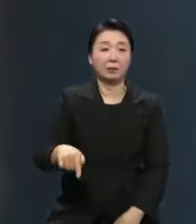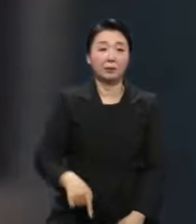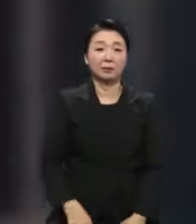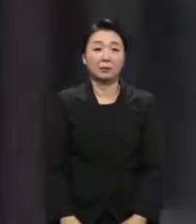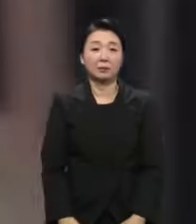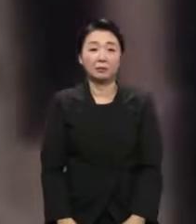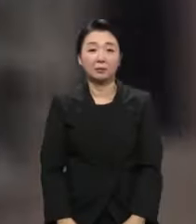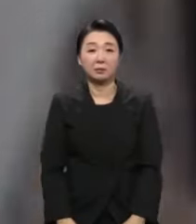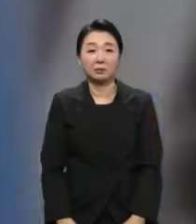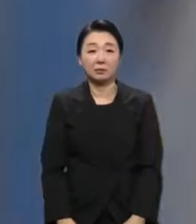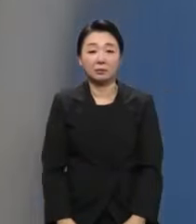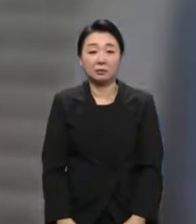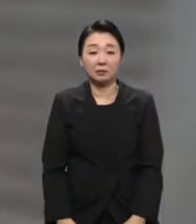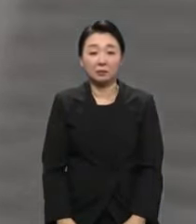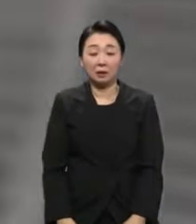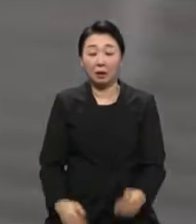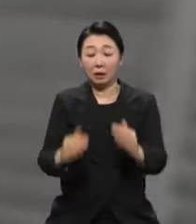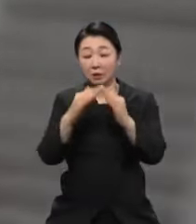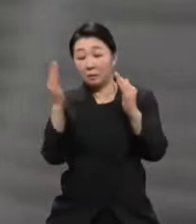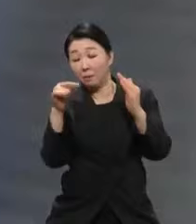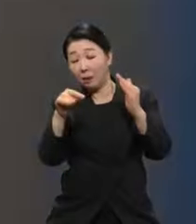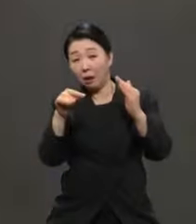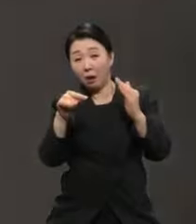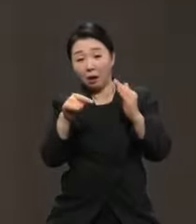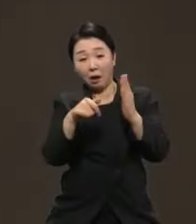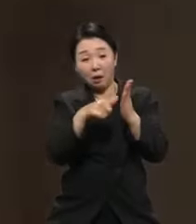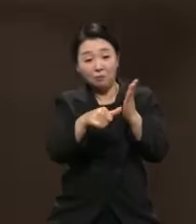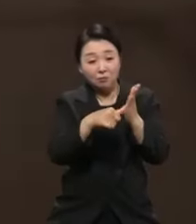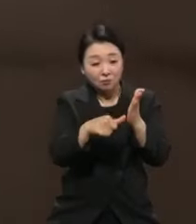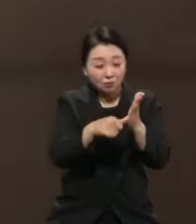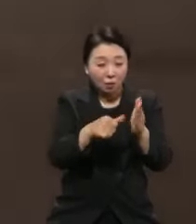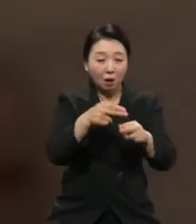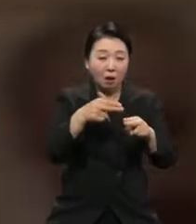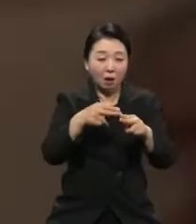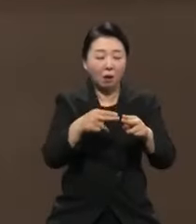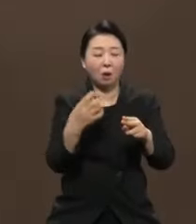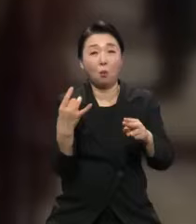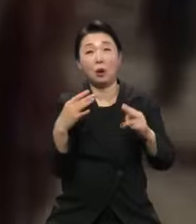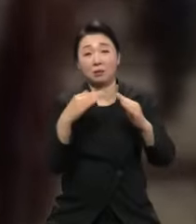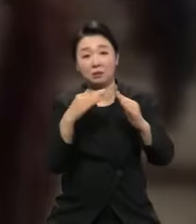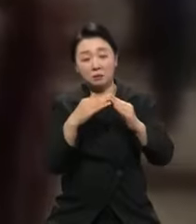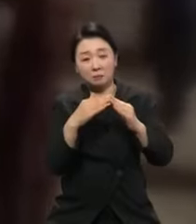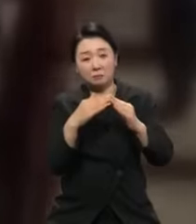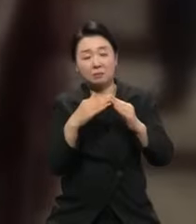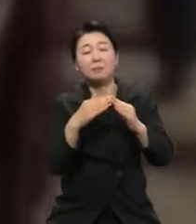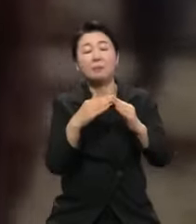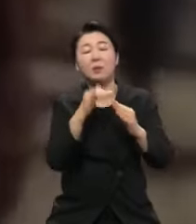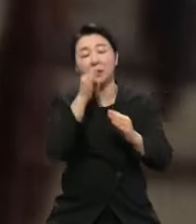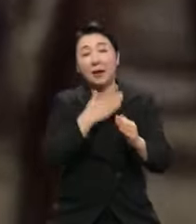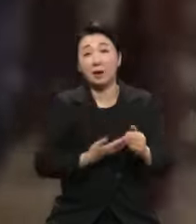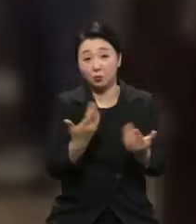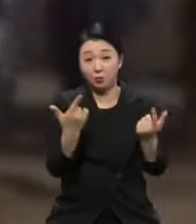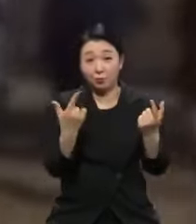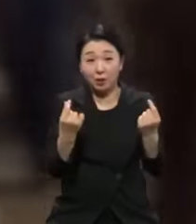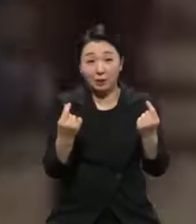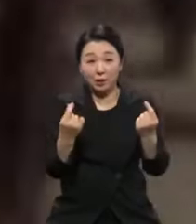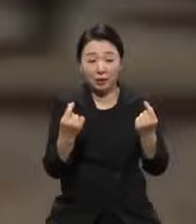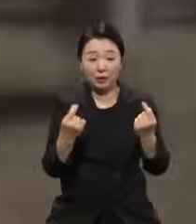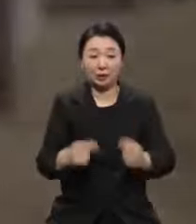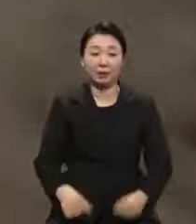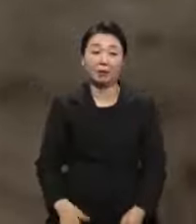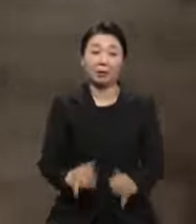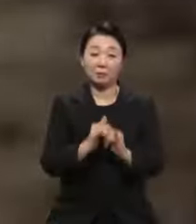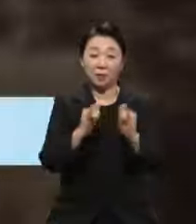부서졌습니다. 날아간 지붕 사이로 가재 도구들이 원래 집이었음을 알려줍니다. 주민들은 마을 한가운데